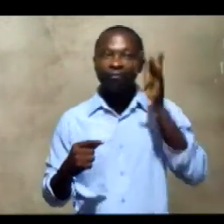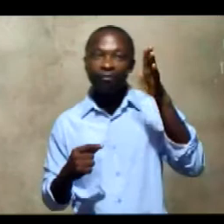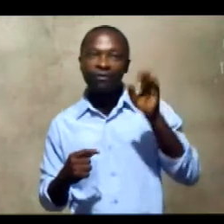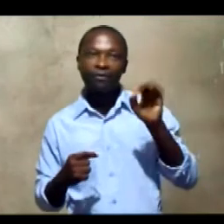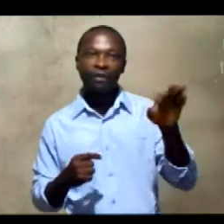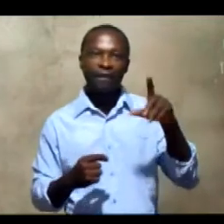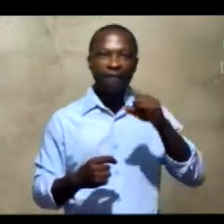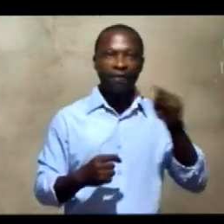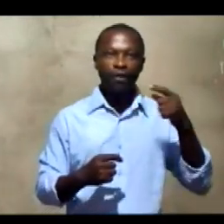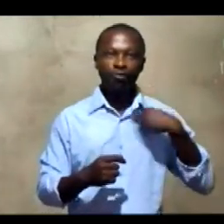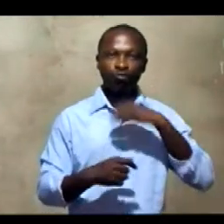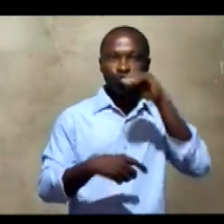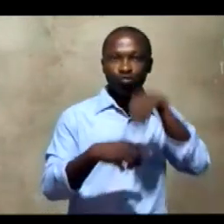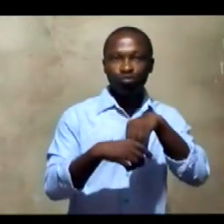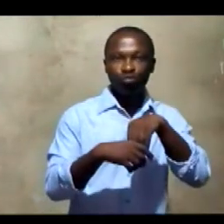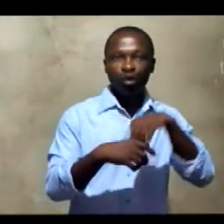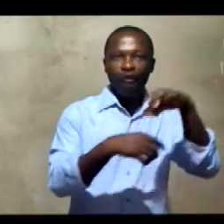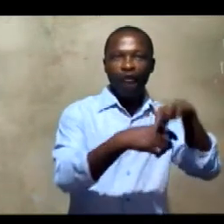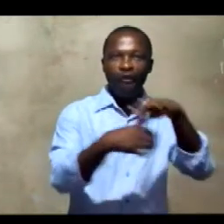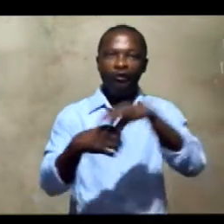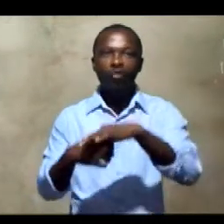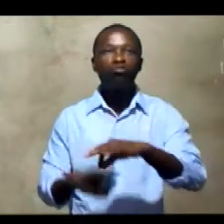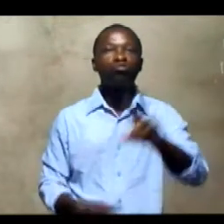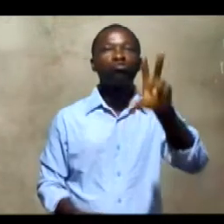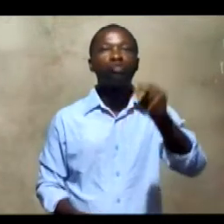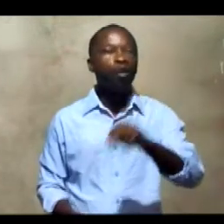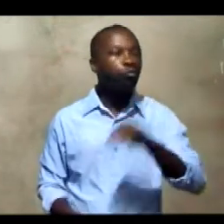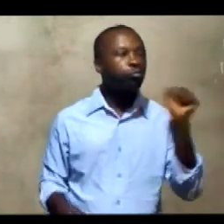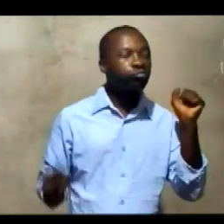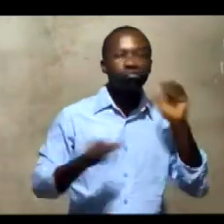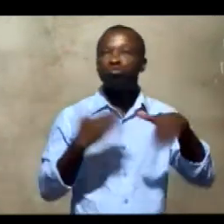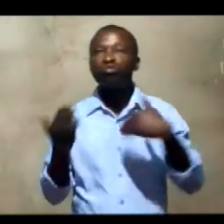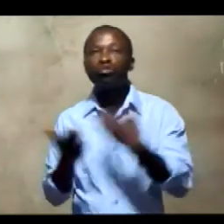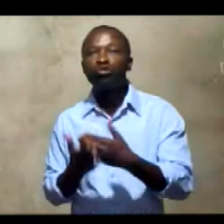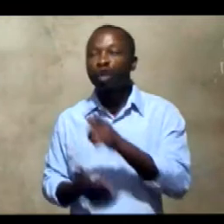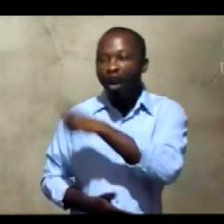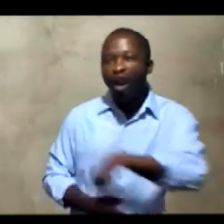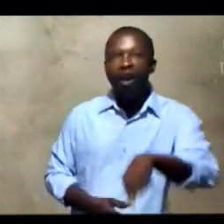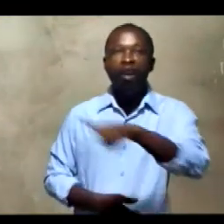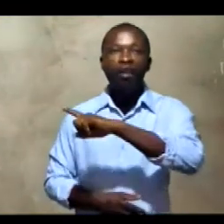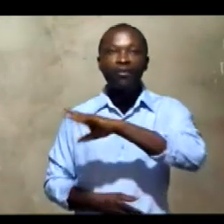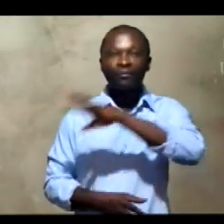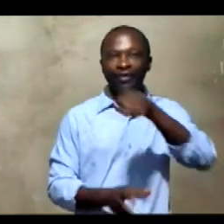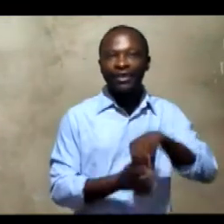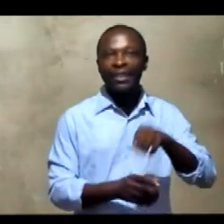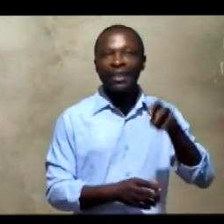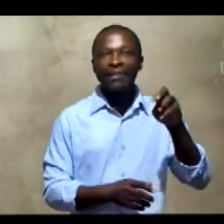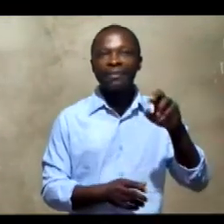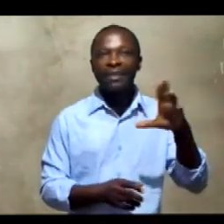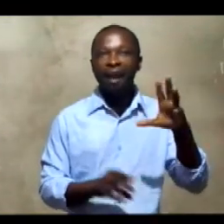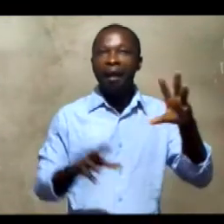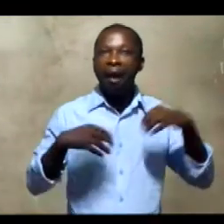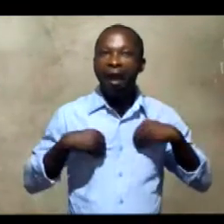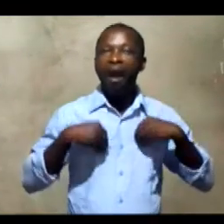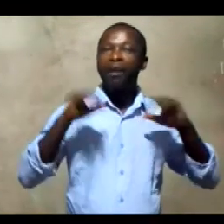il est question au MRC d'indisposer le pouvoir. De conjurer de façon spectaculaire le paramétrage du